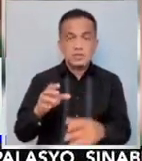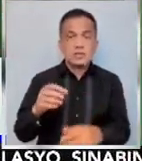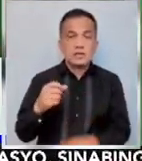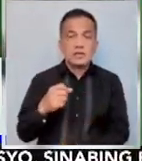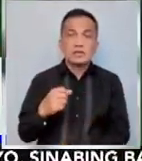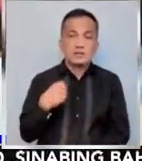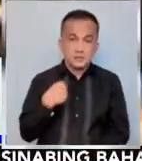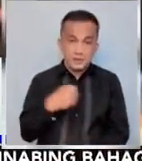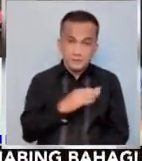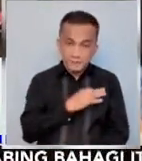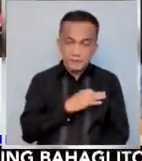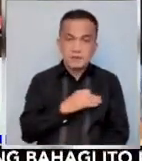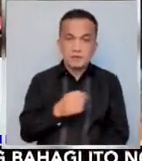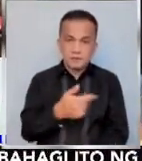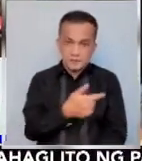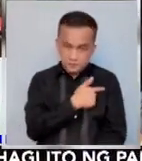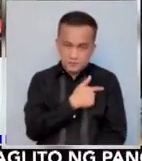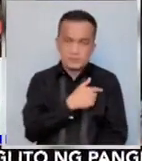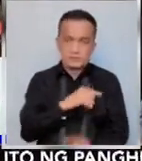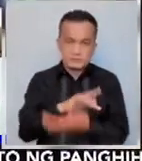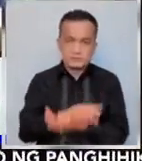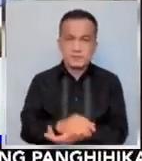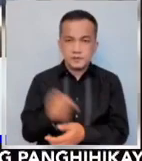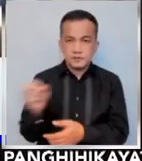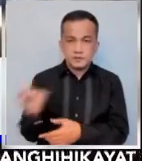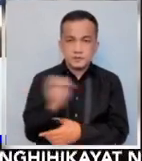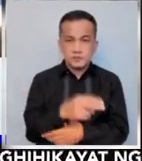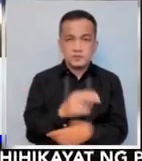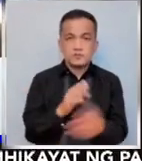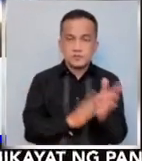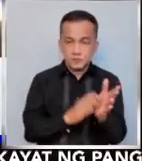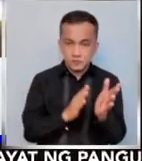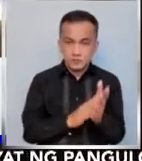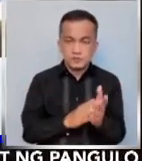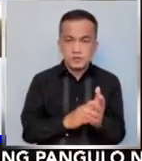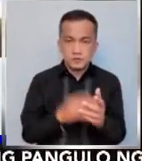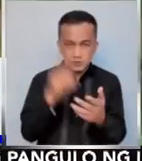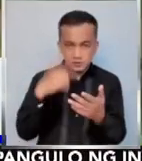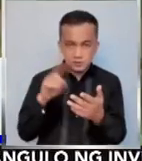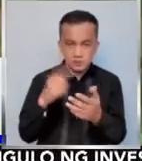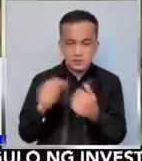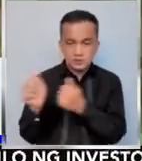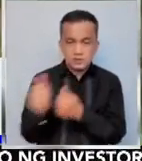sa COVID. Inaatasan din ng mga paaralan na tiyaking na ipatutupad